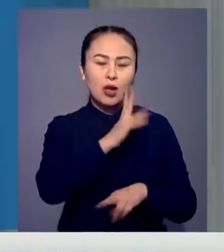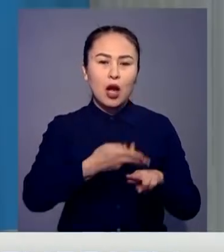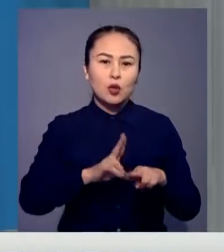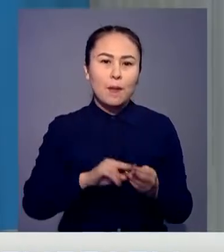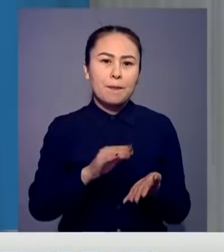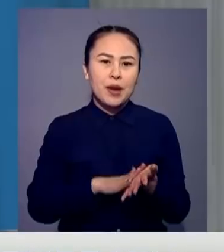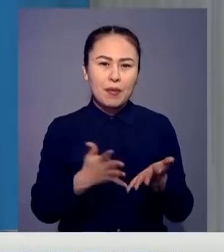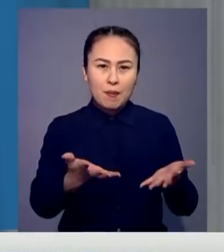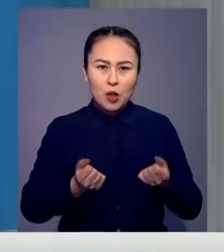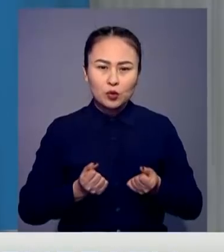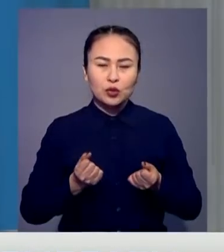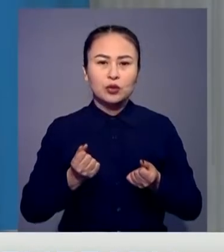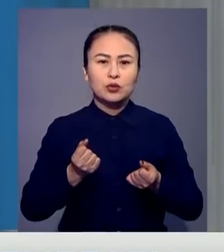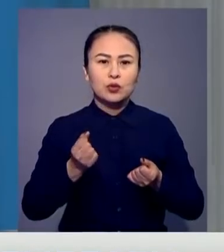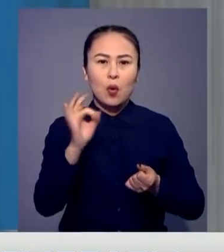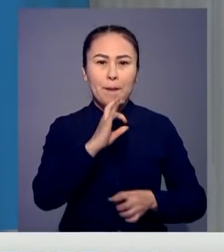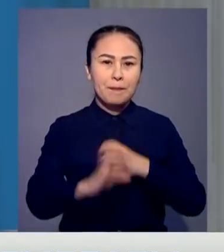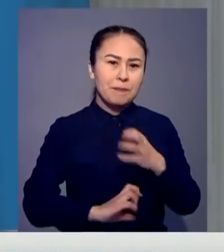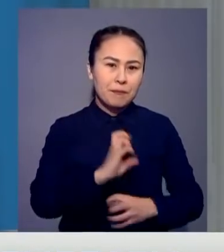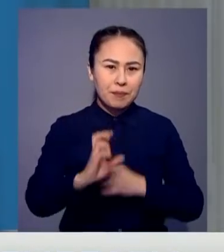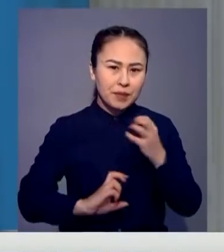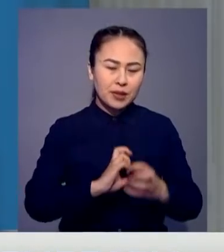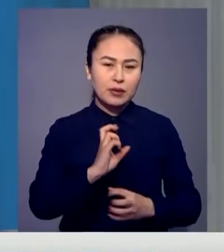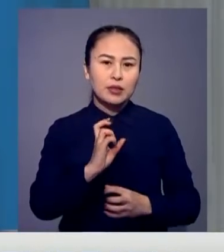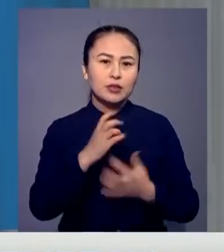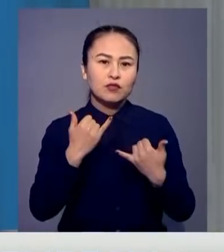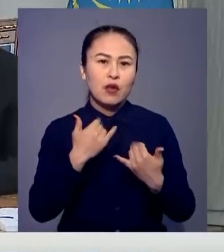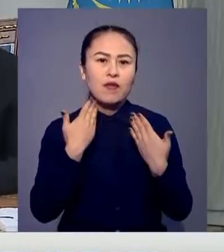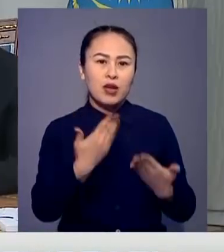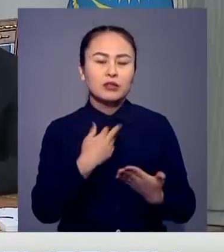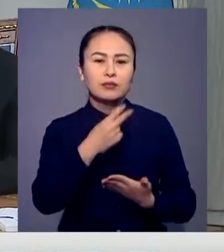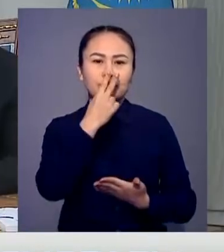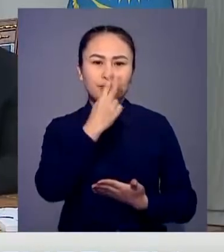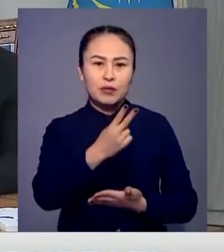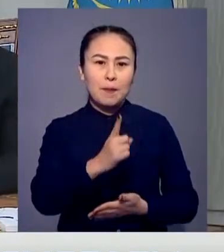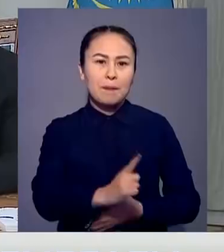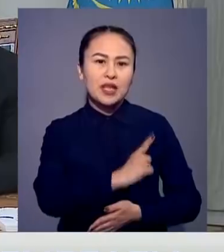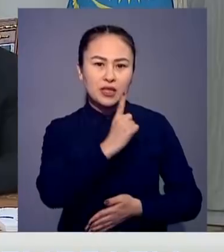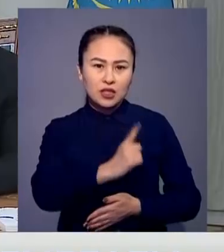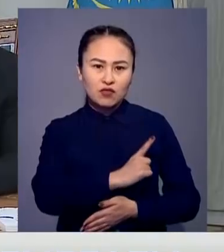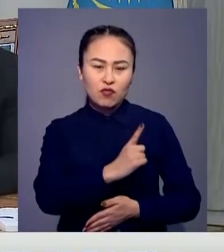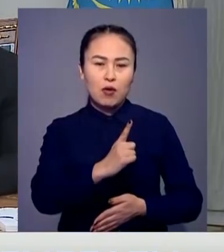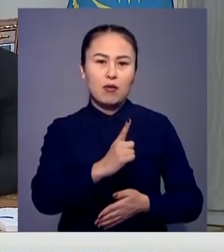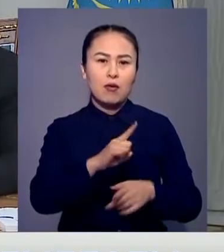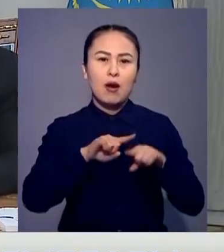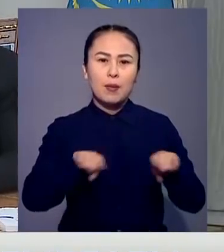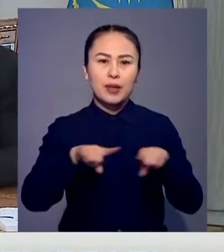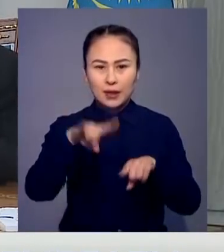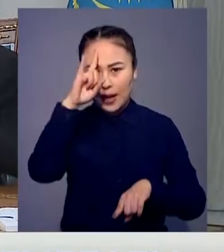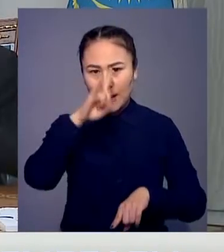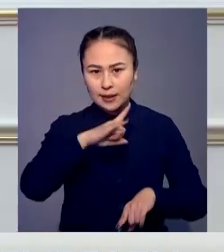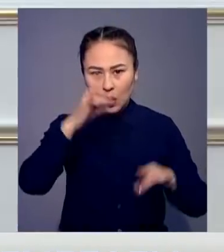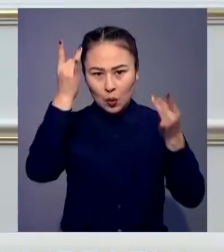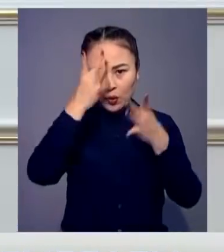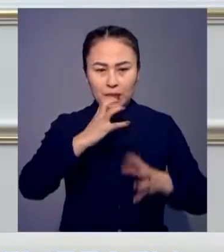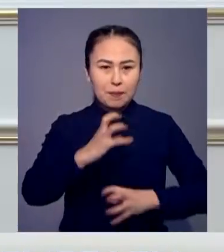премию мира и прогресса, потому что я оценил твою деятельность, мастерство, пропагандировала казахстанскую культуру